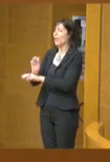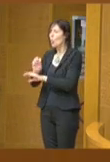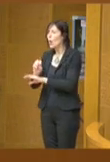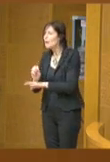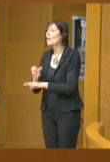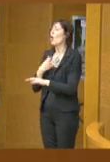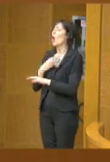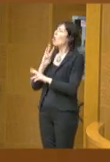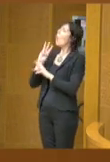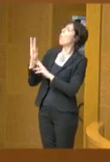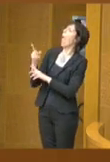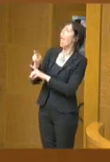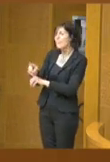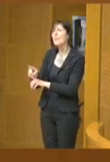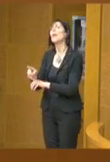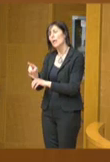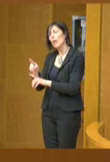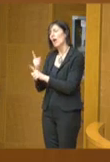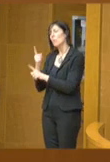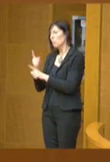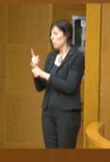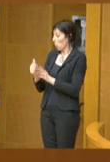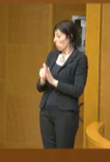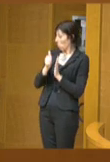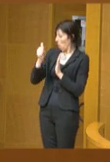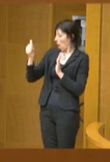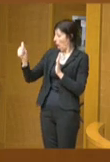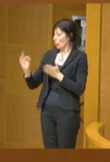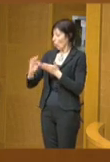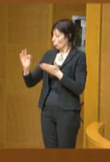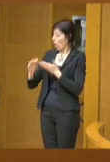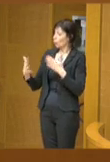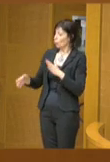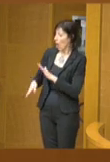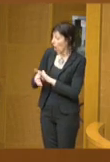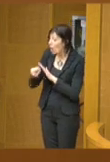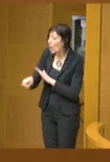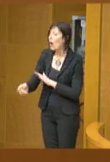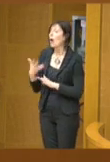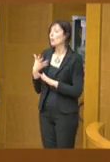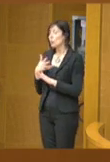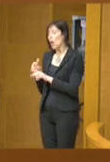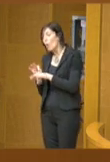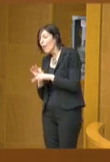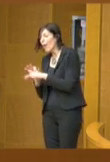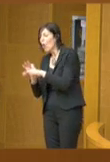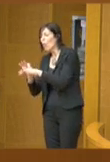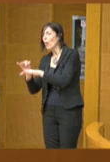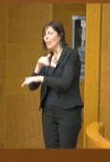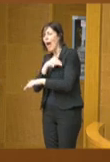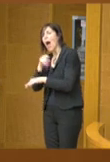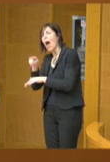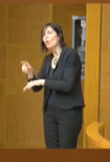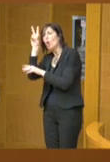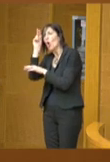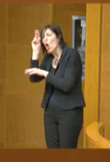webinar da tenersi durante l'anno scolastico, che sono già partiti, con educhit formativi che guideranno gli alunni verso la conoscenza del